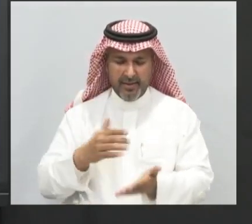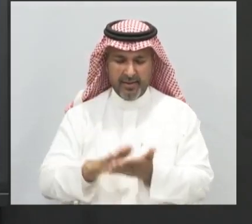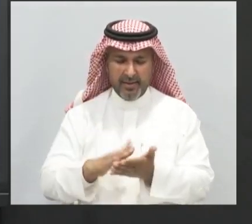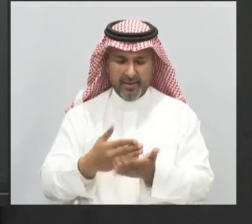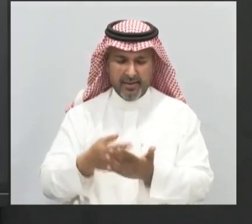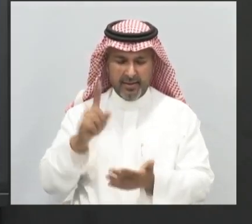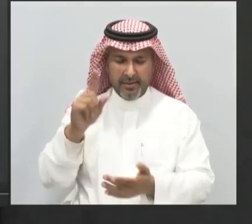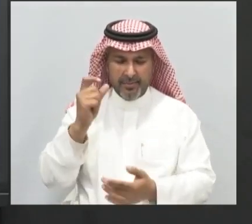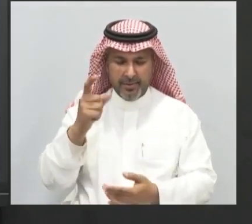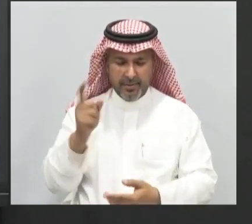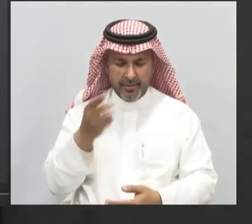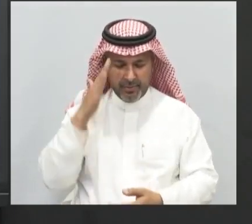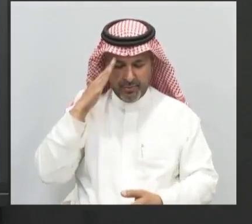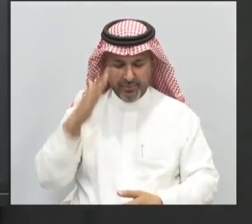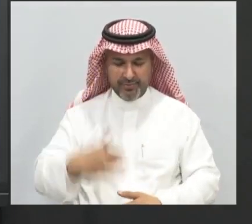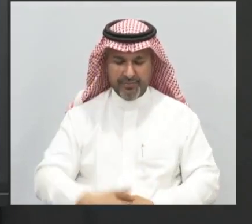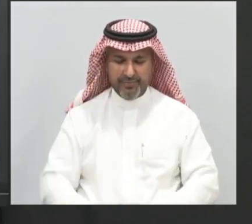حمود في امان الله